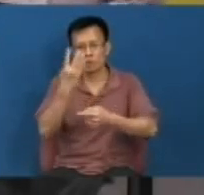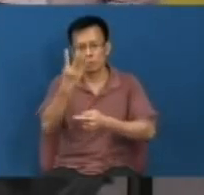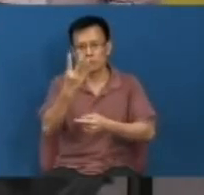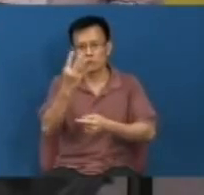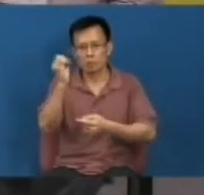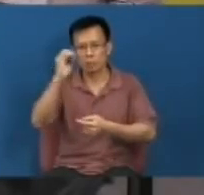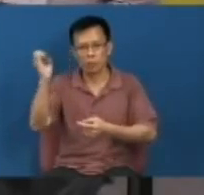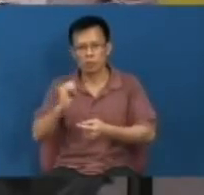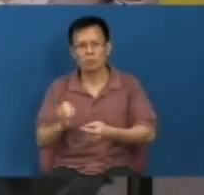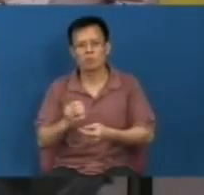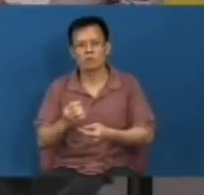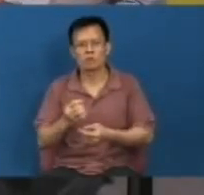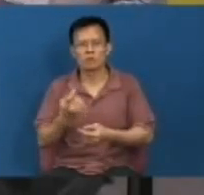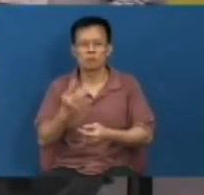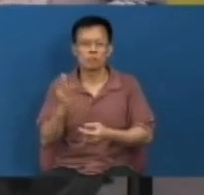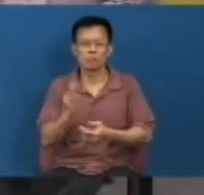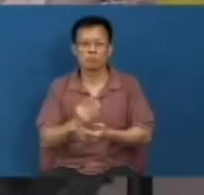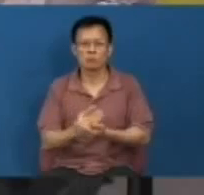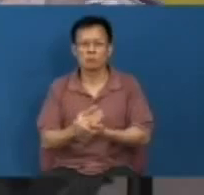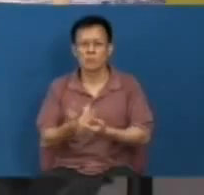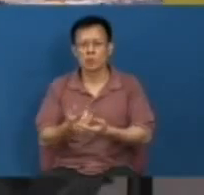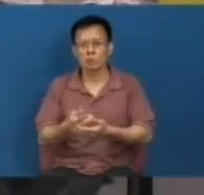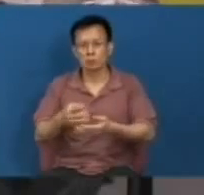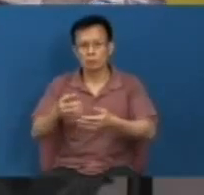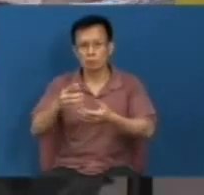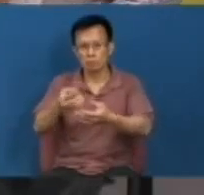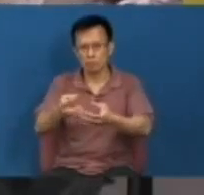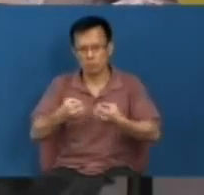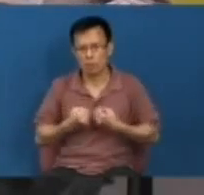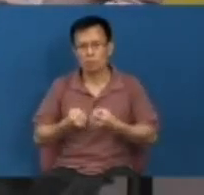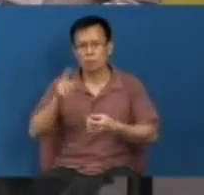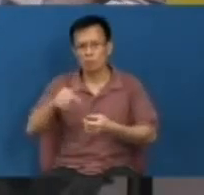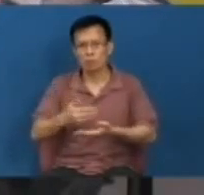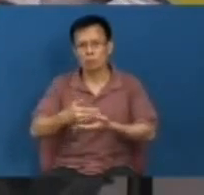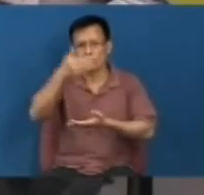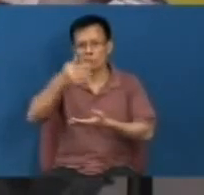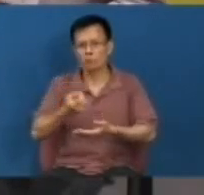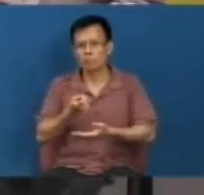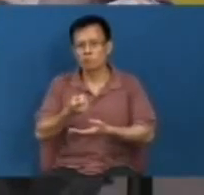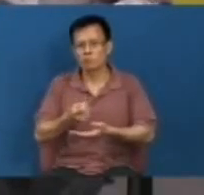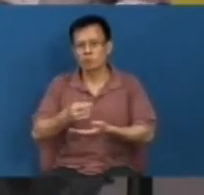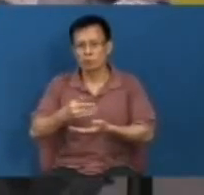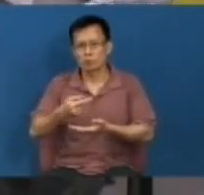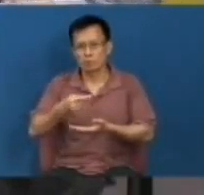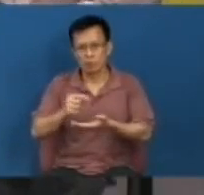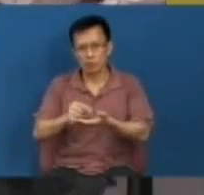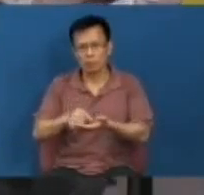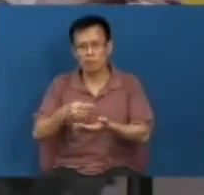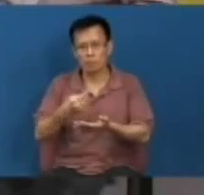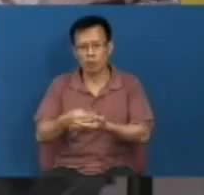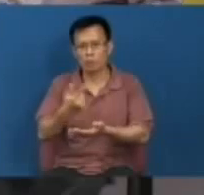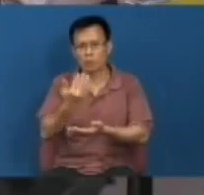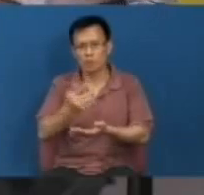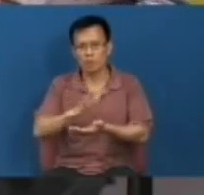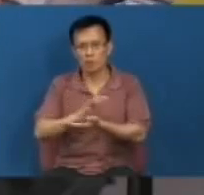嘅話咧，無論係收咗啲舊樓之後咧，希望你喺鄰近嘅地方咧就可以買翻個係幾多年嘅